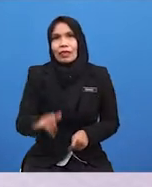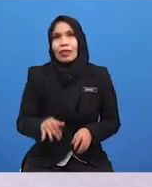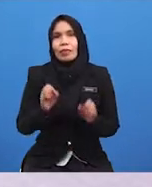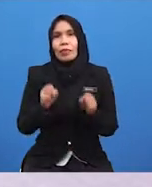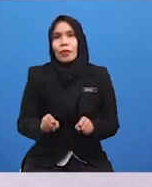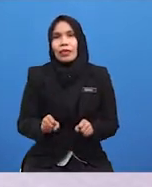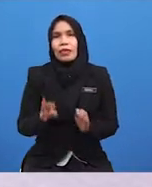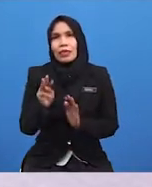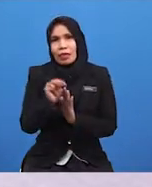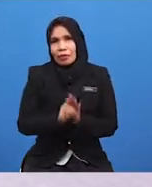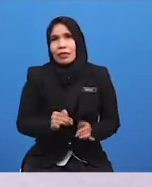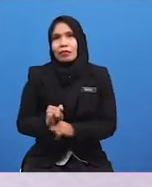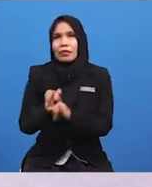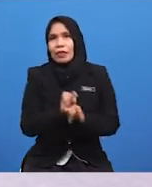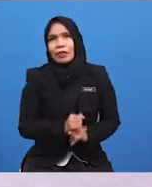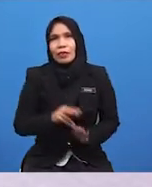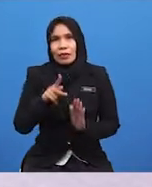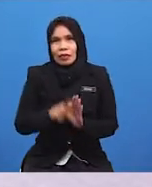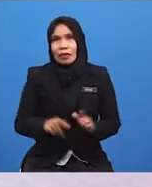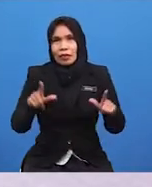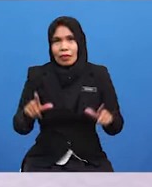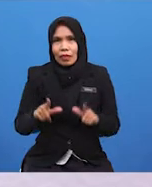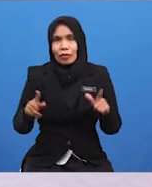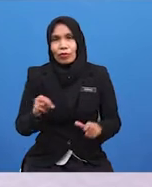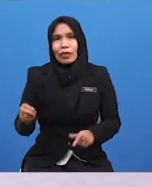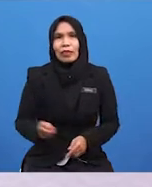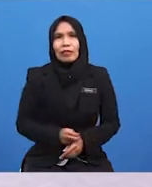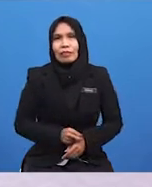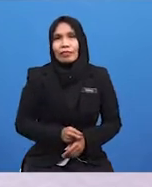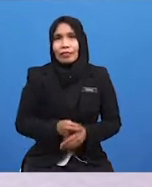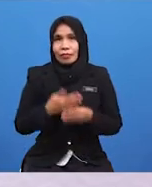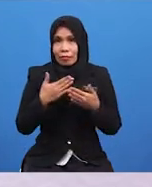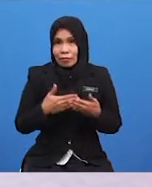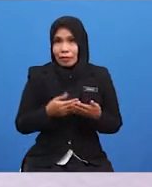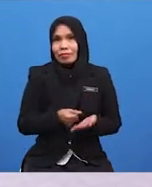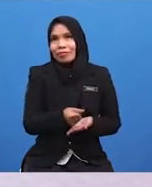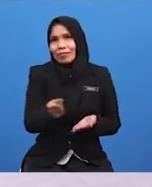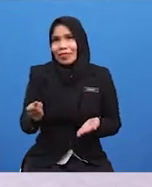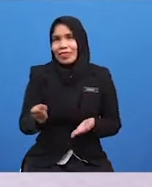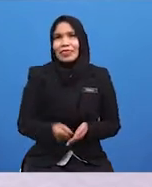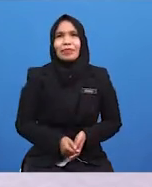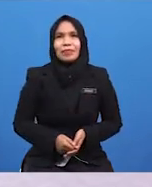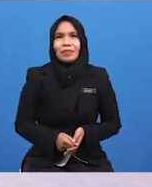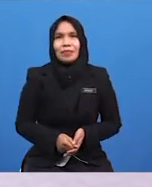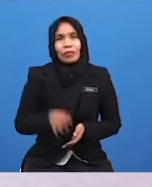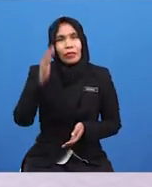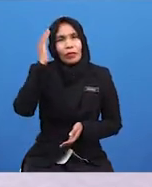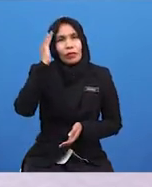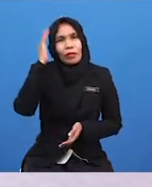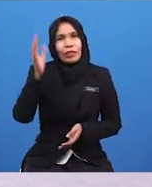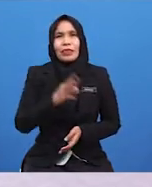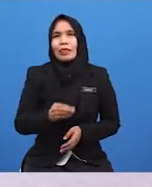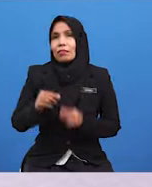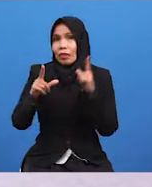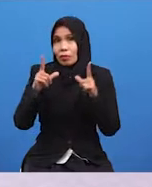Jang boleh menjaga kelakuan diri Anda Hai juga Fika dan